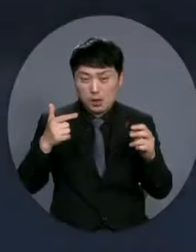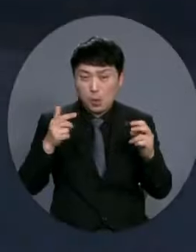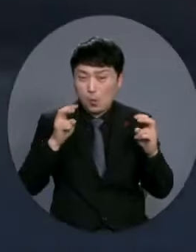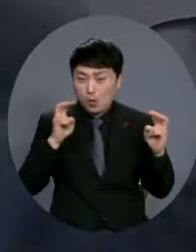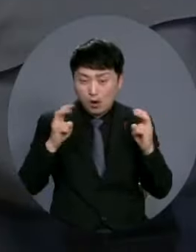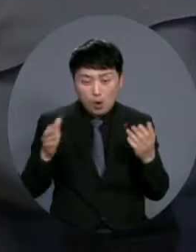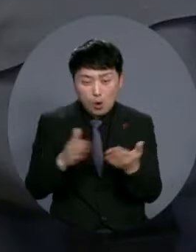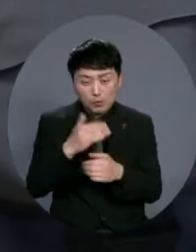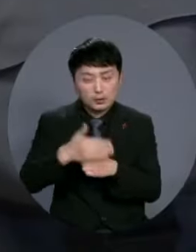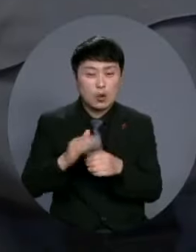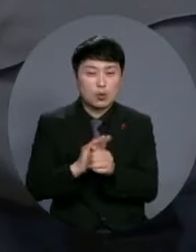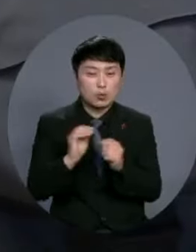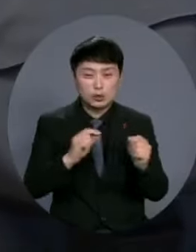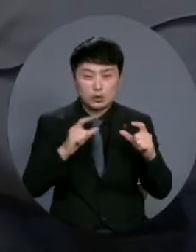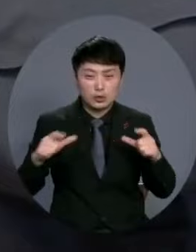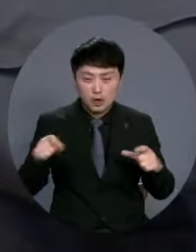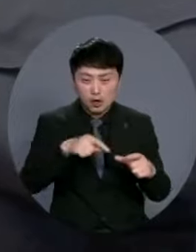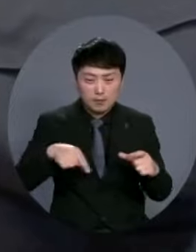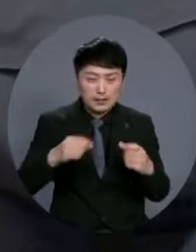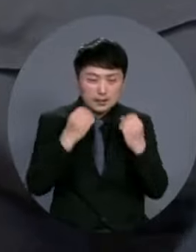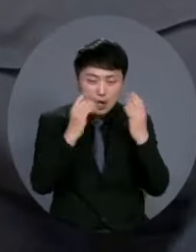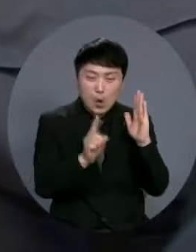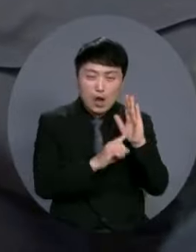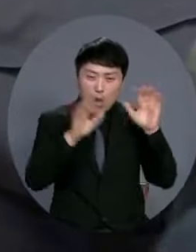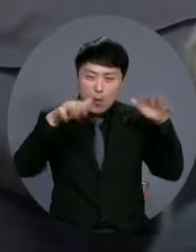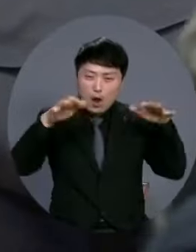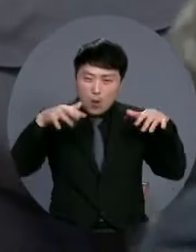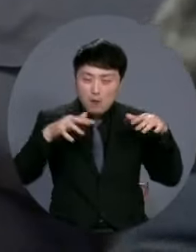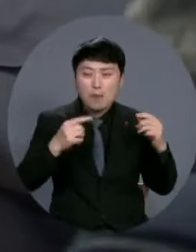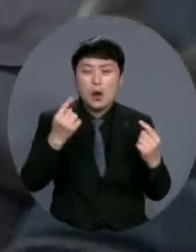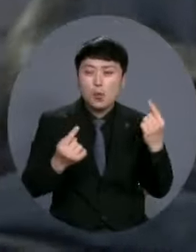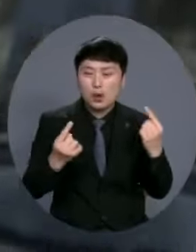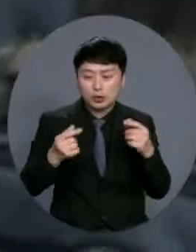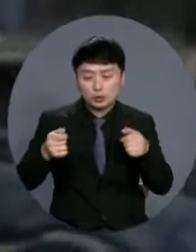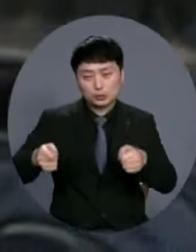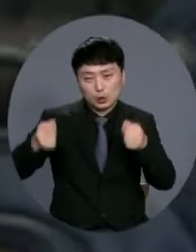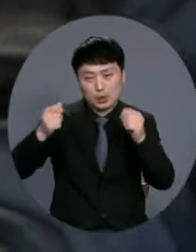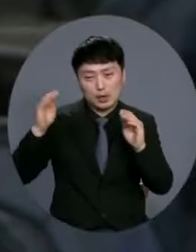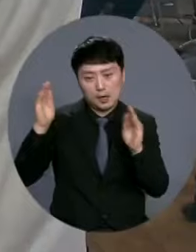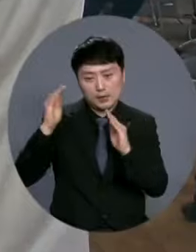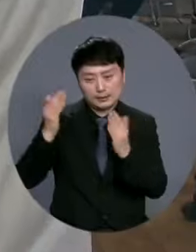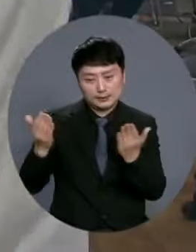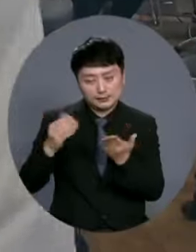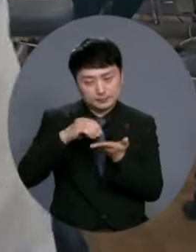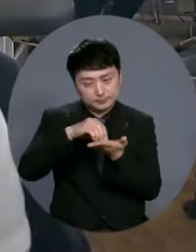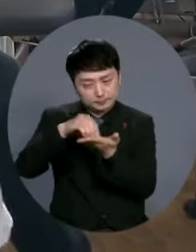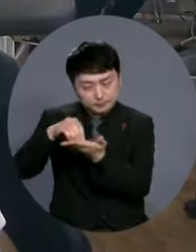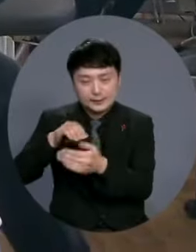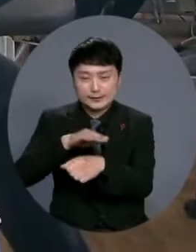경북. 신입생 유체만 사활을 걸 게 아니라 졸업생들의 안정적인 일자리를 찾을